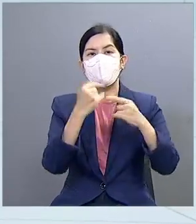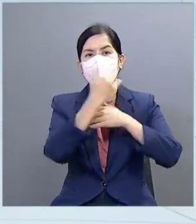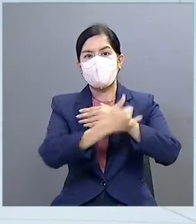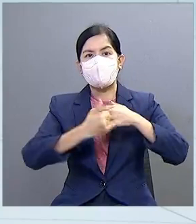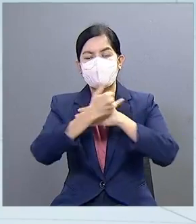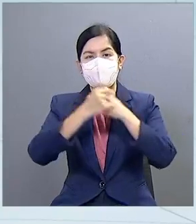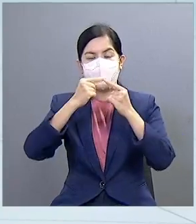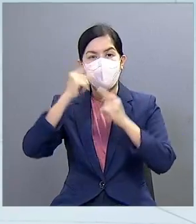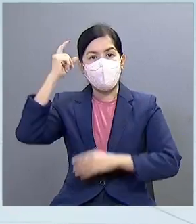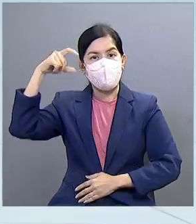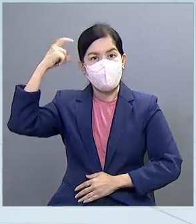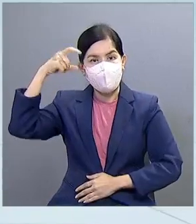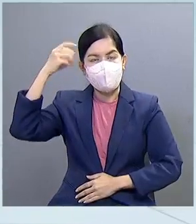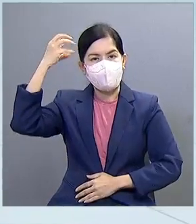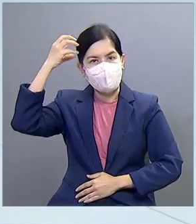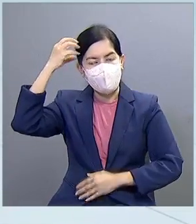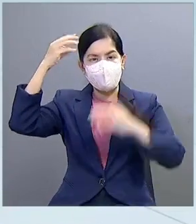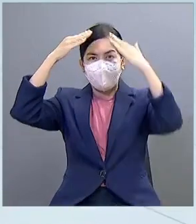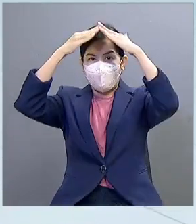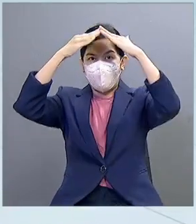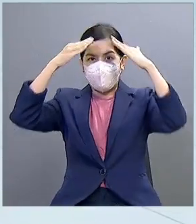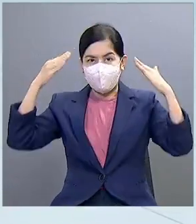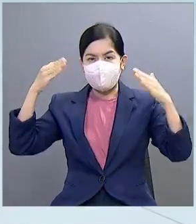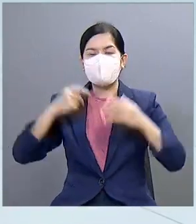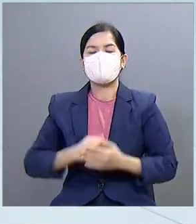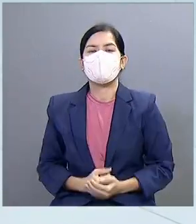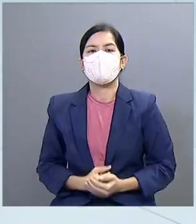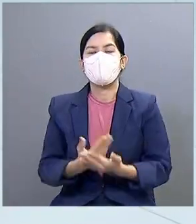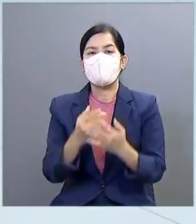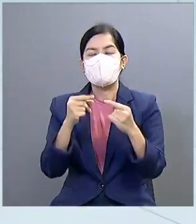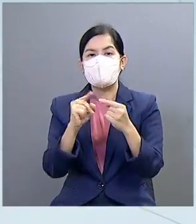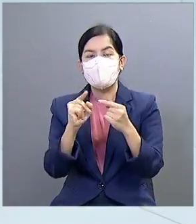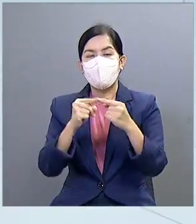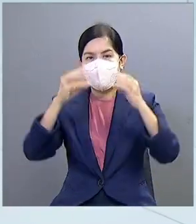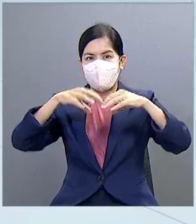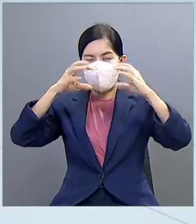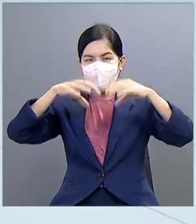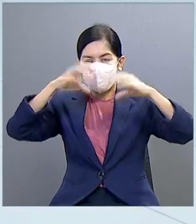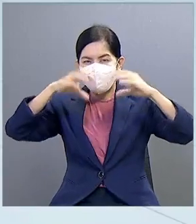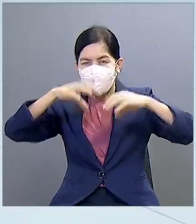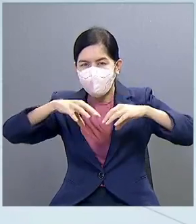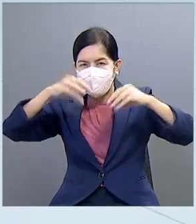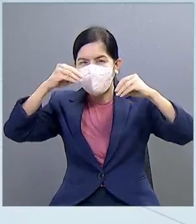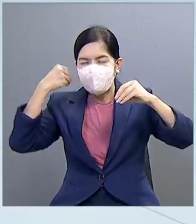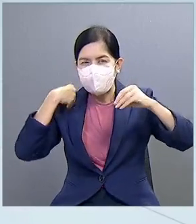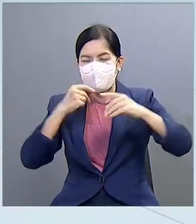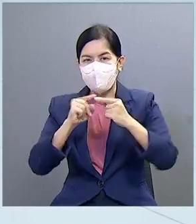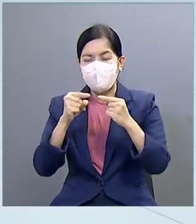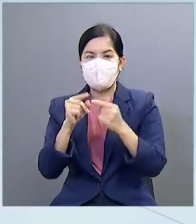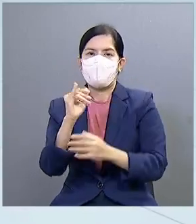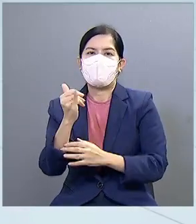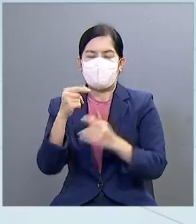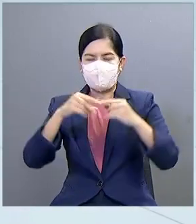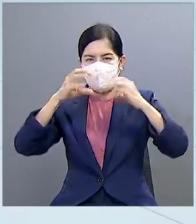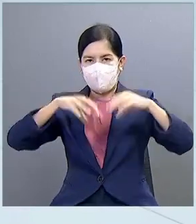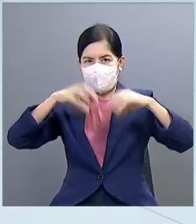ดนามตอนบนนะคะไปจบที่บริเวณทะเลจีนใต้ค่ะก็จะส่งผลให้ฝนนั้นลดลงนะคะแต่ก็ยังมีโอกาสที่จะเกิดฝนตกหนักได้ค่ะในบริเวณพื้น